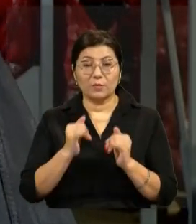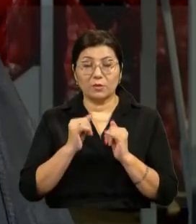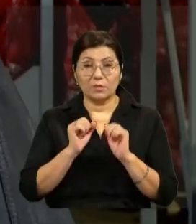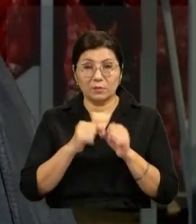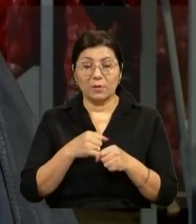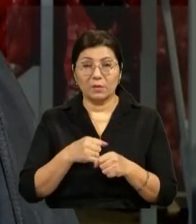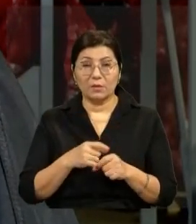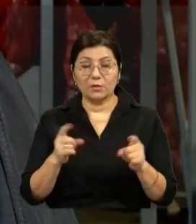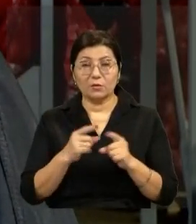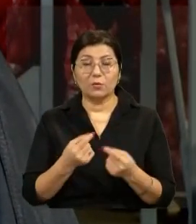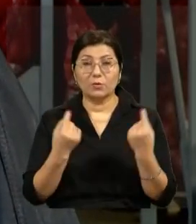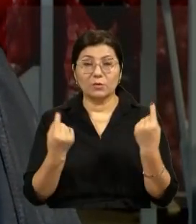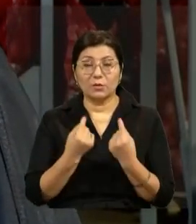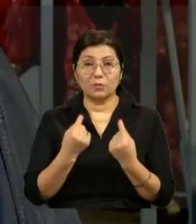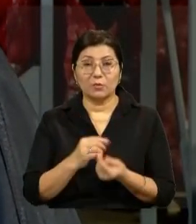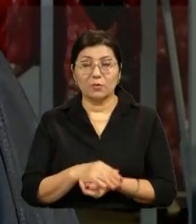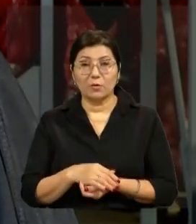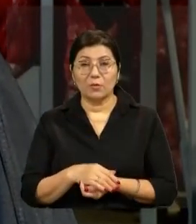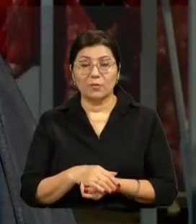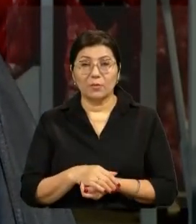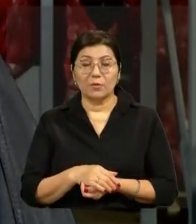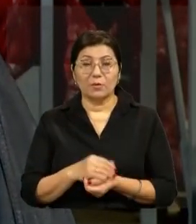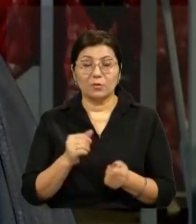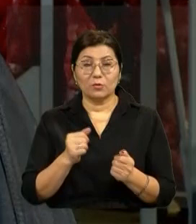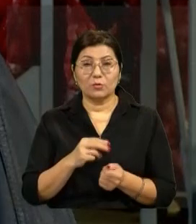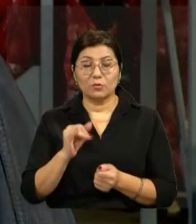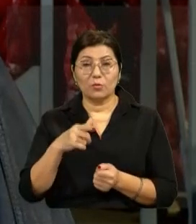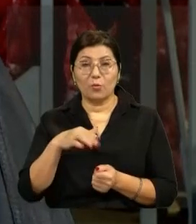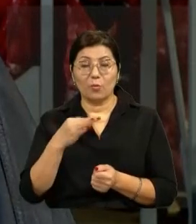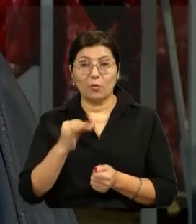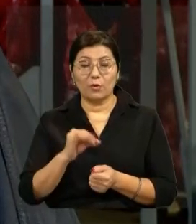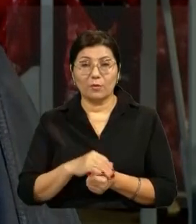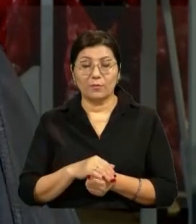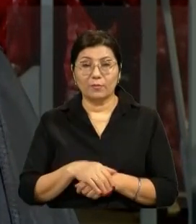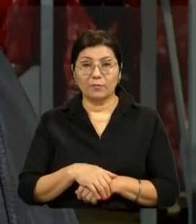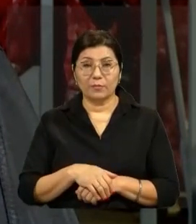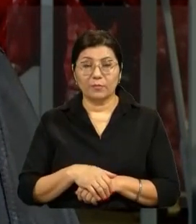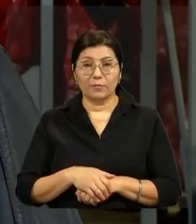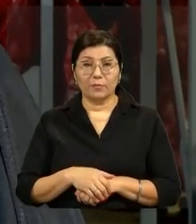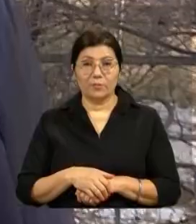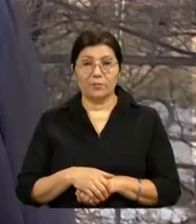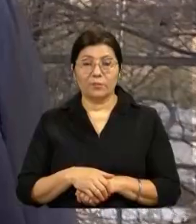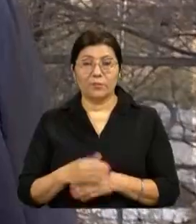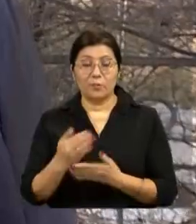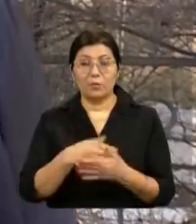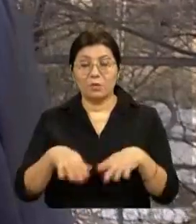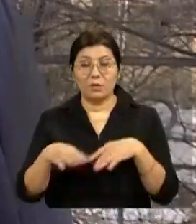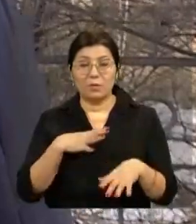что зерно более сухое. Но урожай, конечно, по урожайности было слабо в этом году.